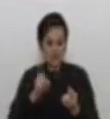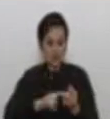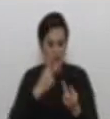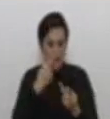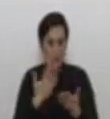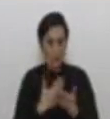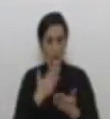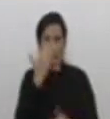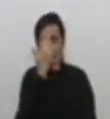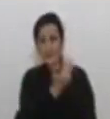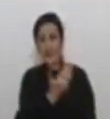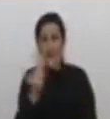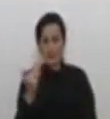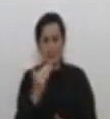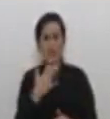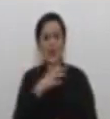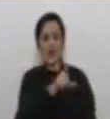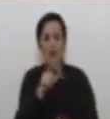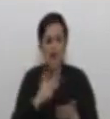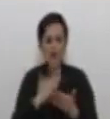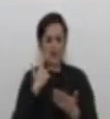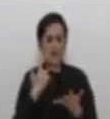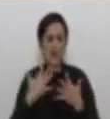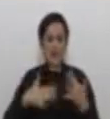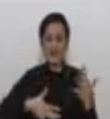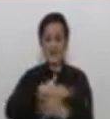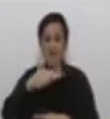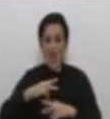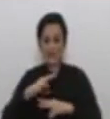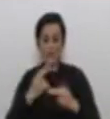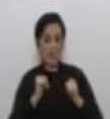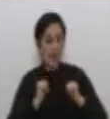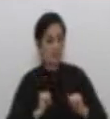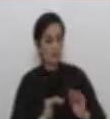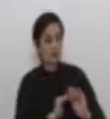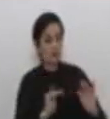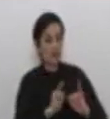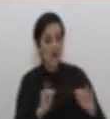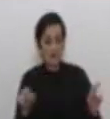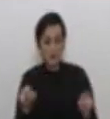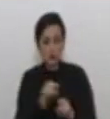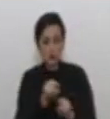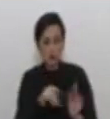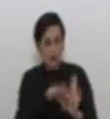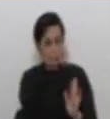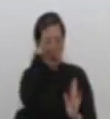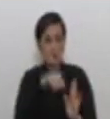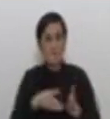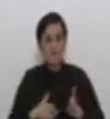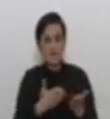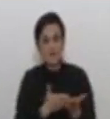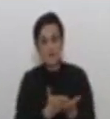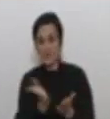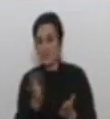ხალხმა გააკეთა მკაფიო არჩევანი დესტაბილიზაციასა და ქვეყნის მშვიდობიან სტაბილურ განვითარებას შორის და ამ გზიდან გადახვევას